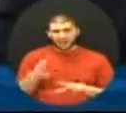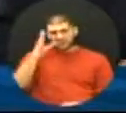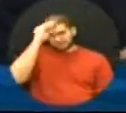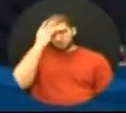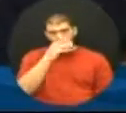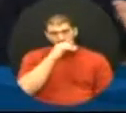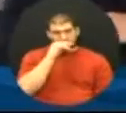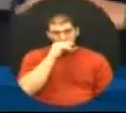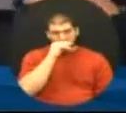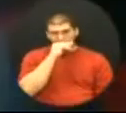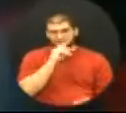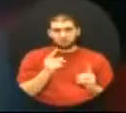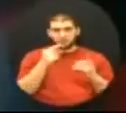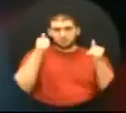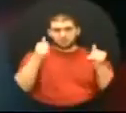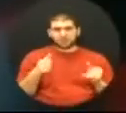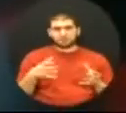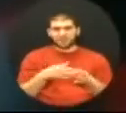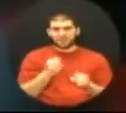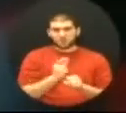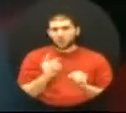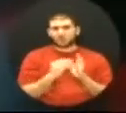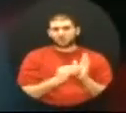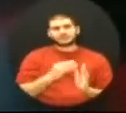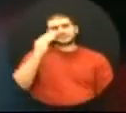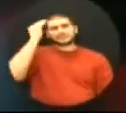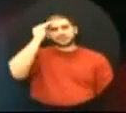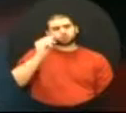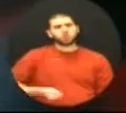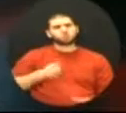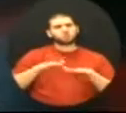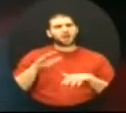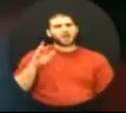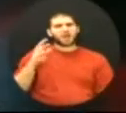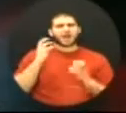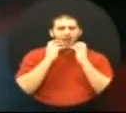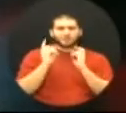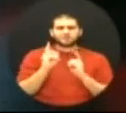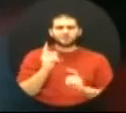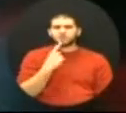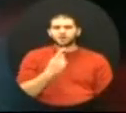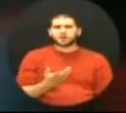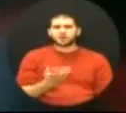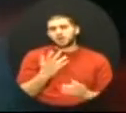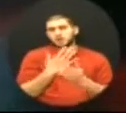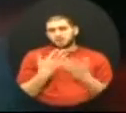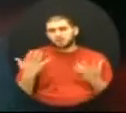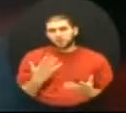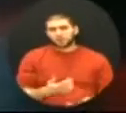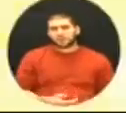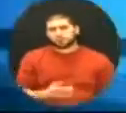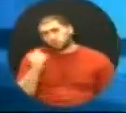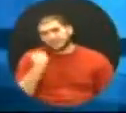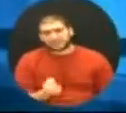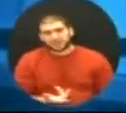אותה משם. טוב, אבל בכל זאת, במודעה של מפלגת העבודה, גם כן לא כתוב עם זכרו של ראש הממשלה יצחק רבין, ולא עם ראש הממשלה... כמעט ברור מין שהוא ראש